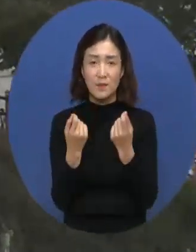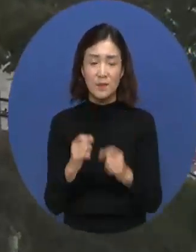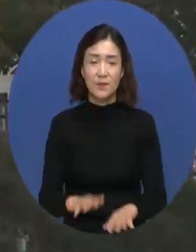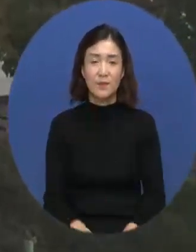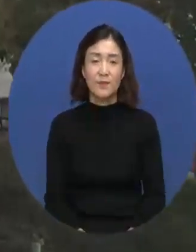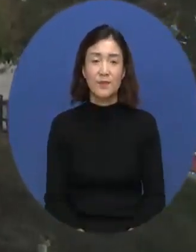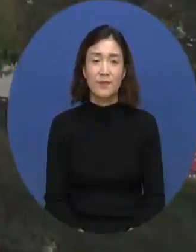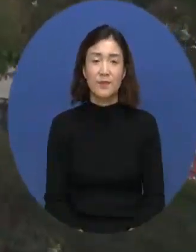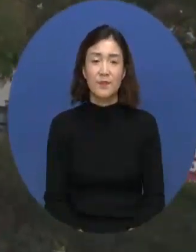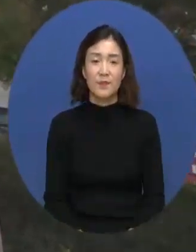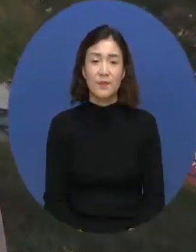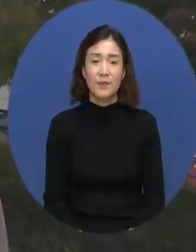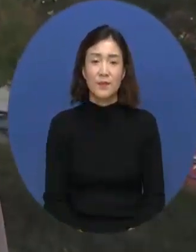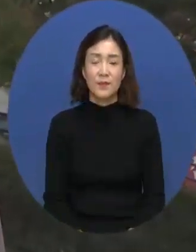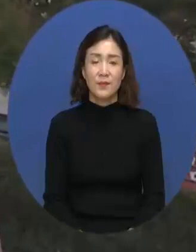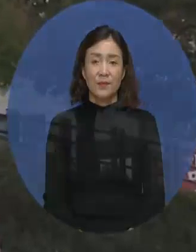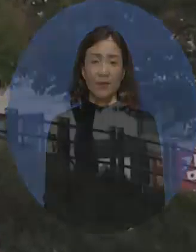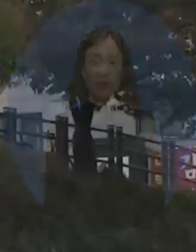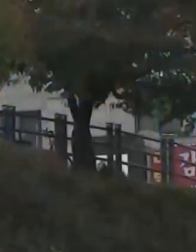같습니다.